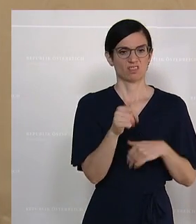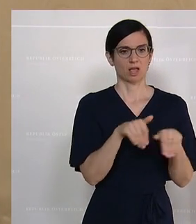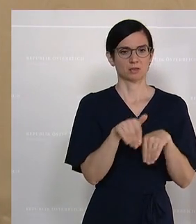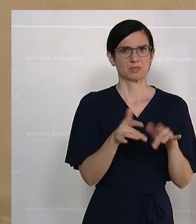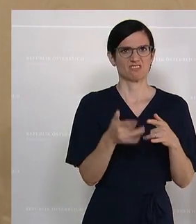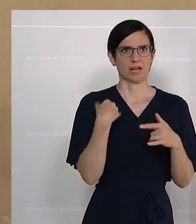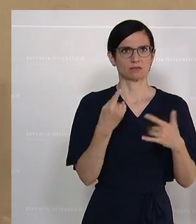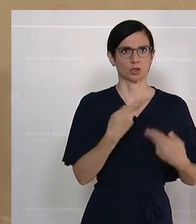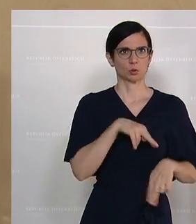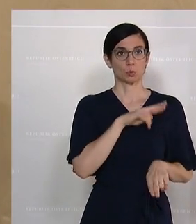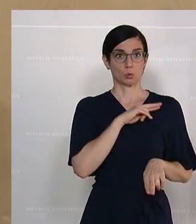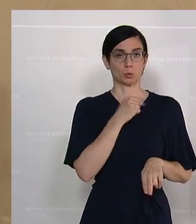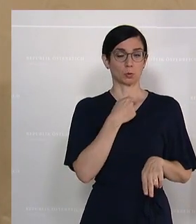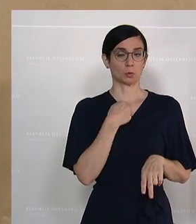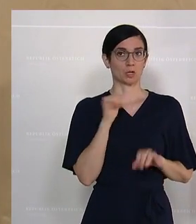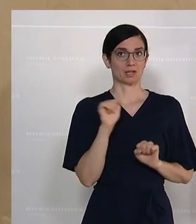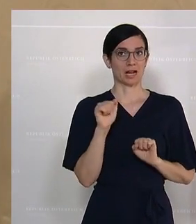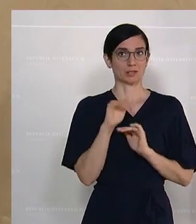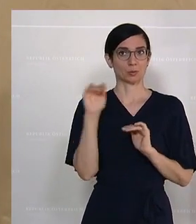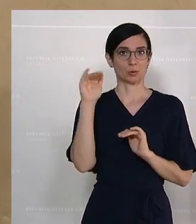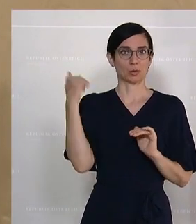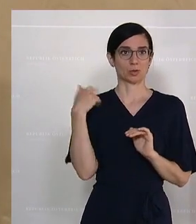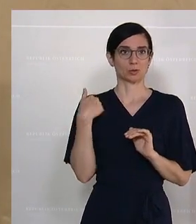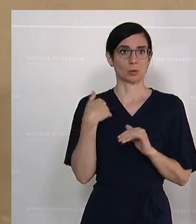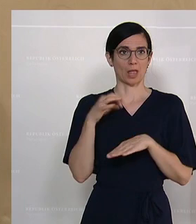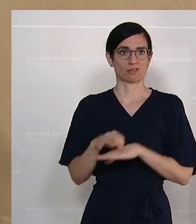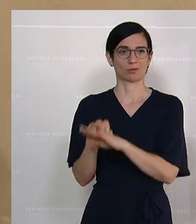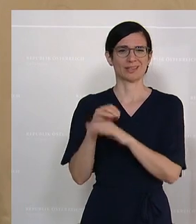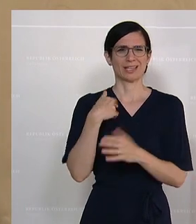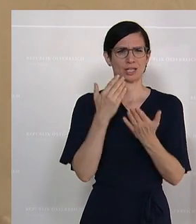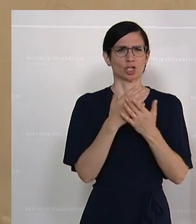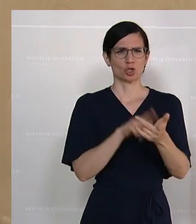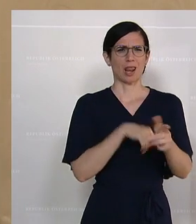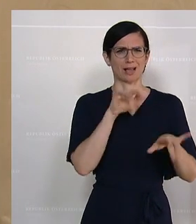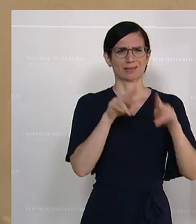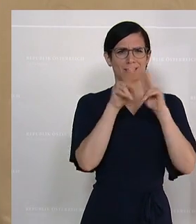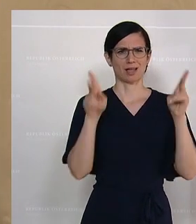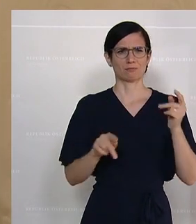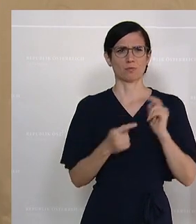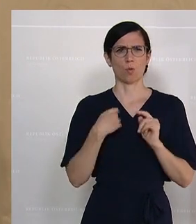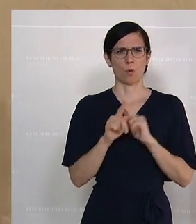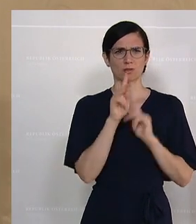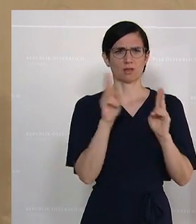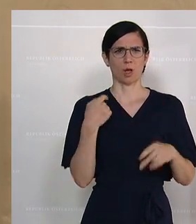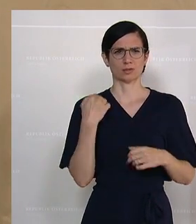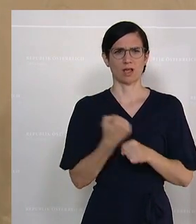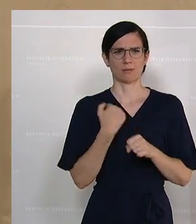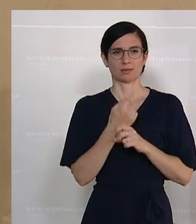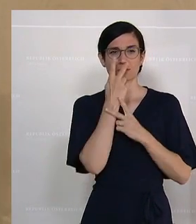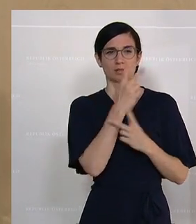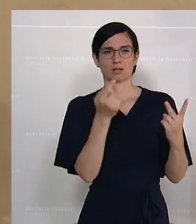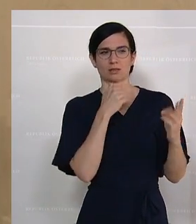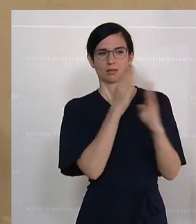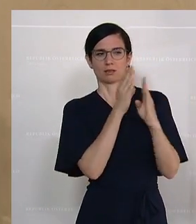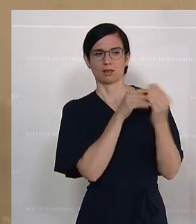gerne hätte aber ich bin auch schon lang genug in diesem hohen haus um zu wissen wie die öbb sich hintertüren aufmacht und wenn man sich hinstellt und sagt man